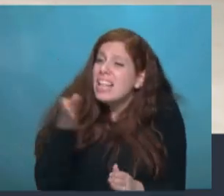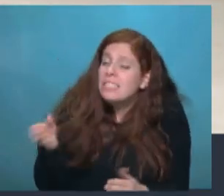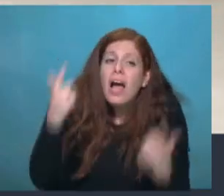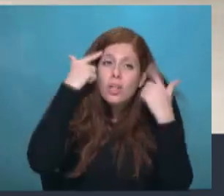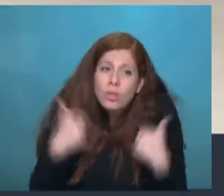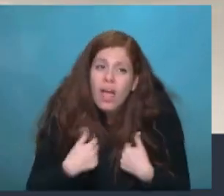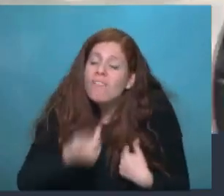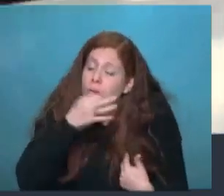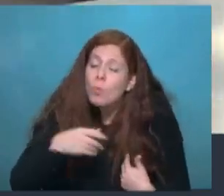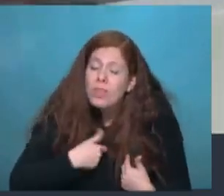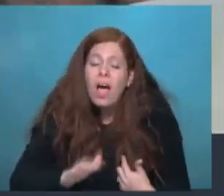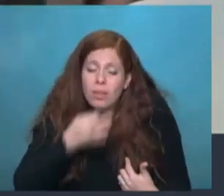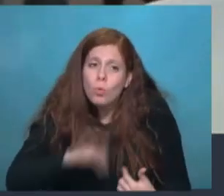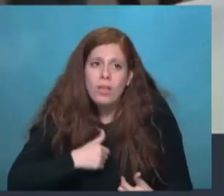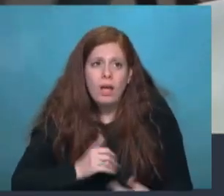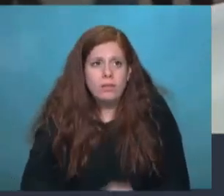בוטר.